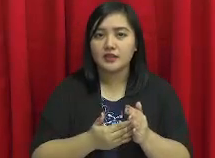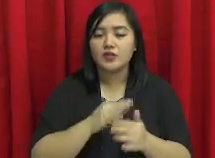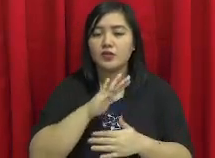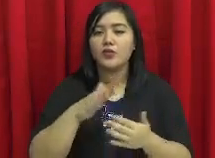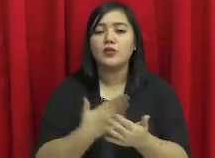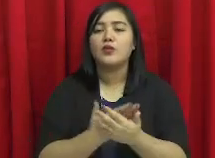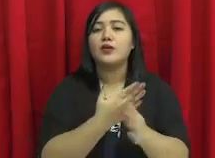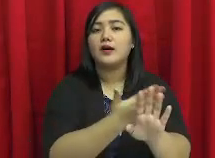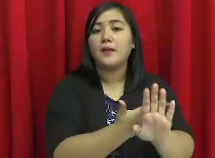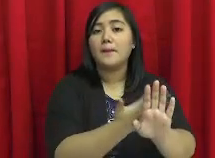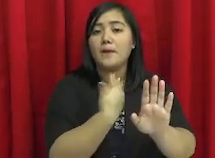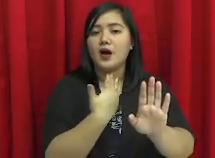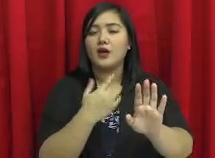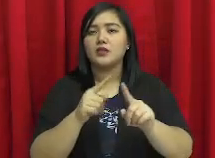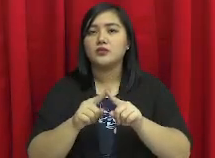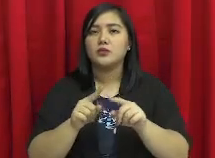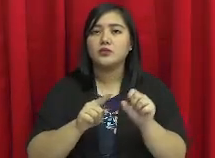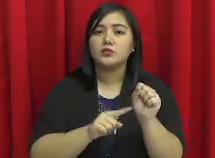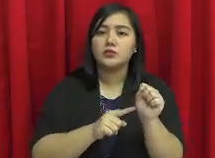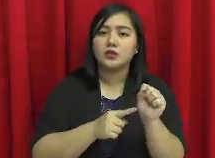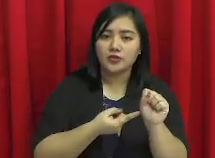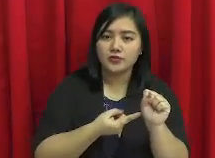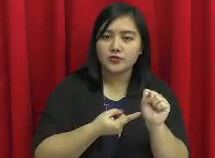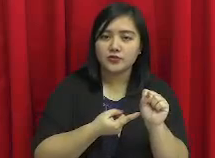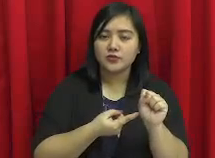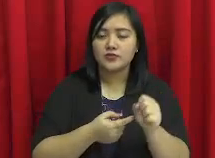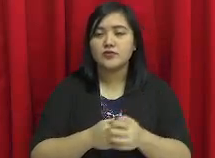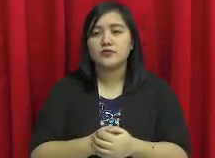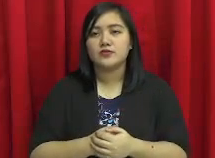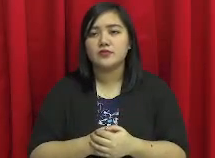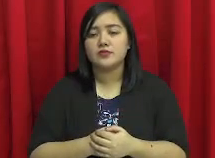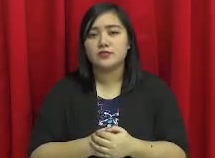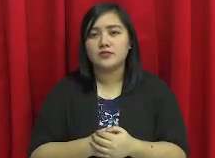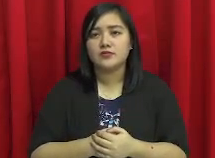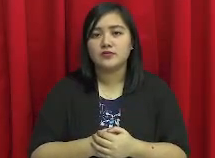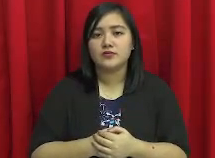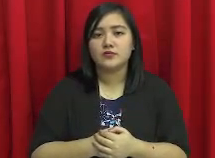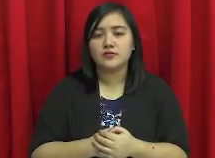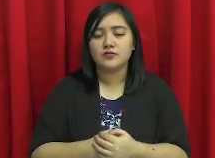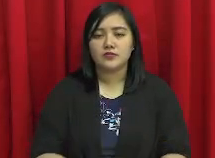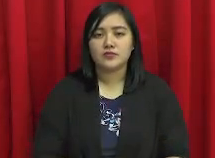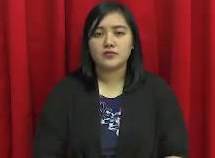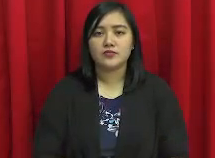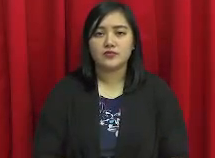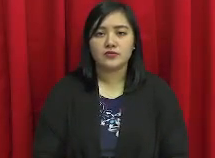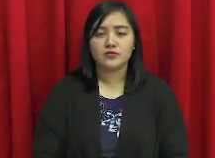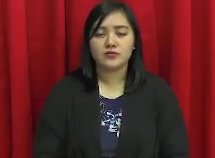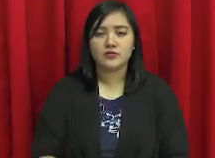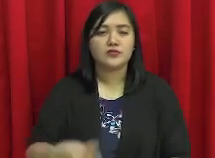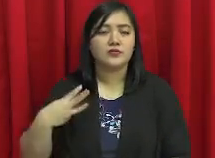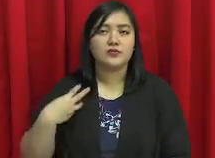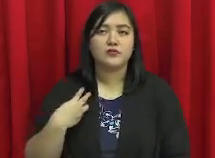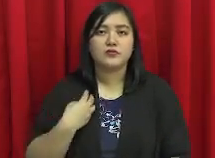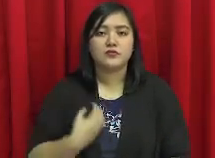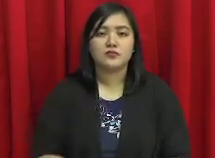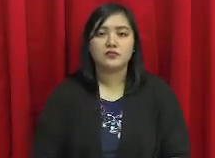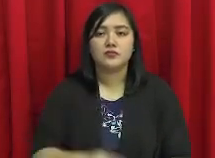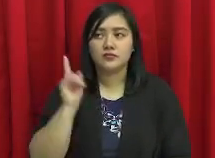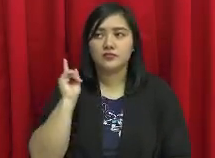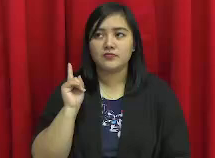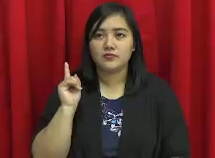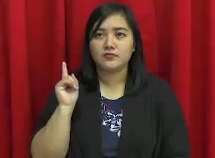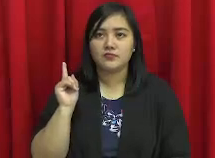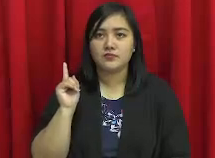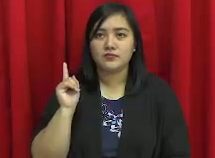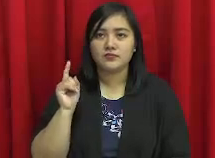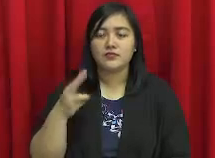pinakasimula. You see? Kaya ko po sinasabi, I hope you won't get us wrong here, brethren. We're not, lahat po kami, kahit kami ni Sir